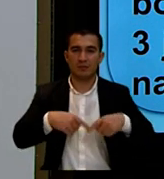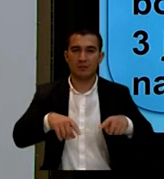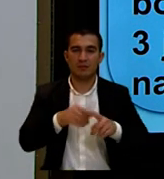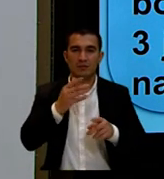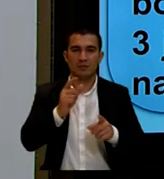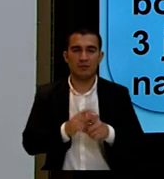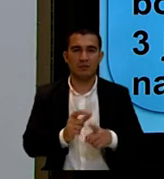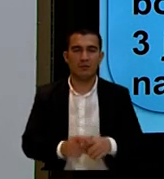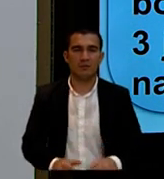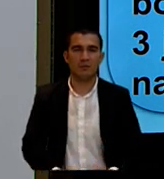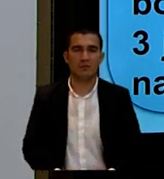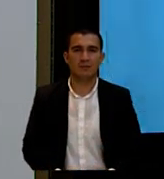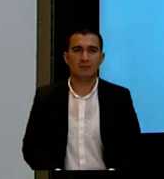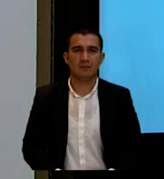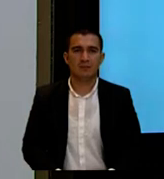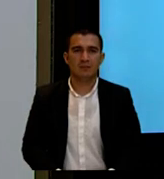tarmoqlanadi.